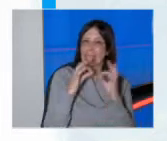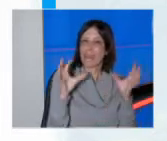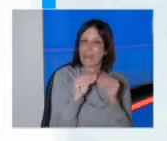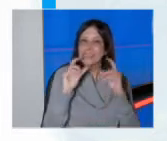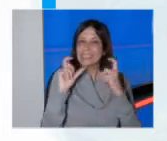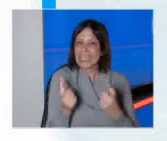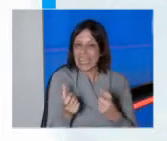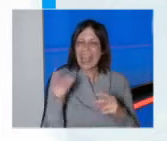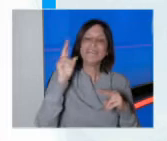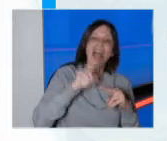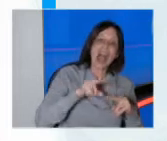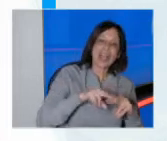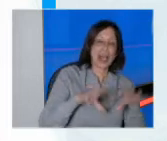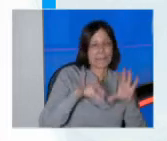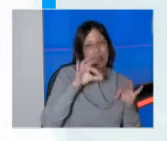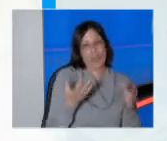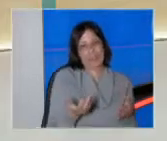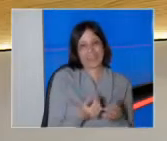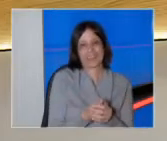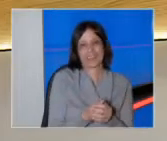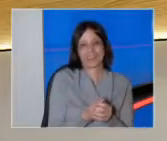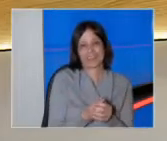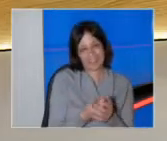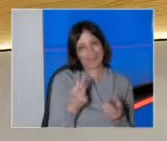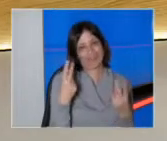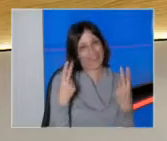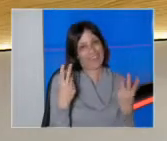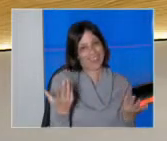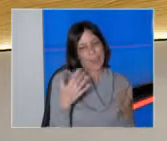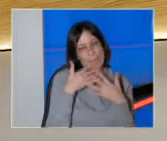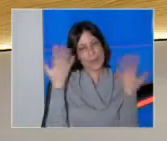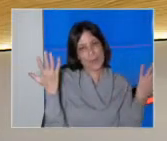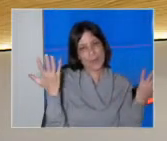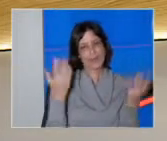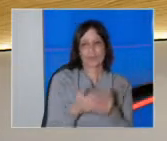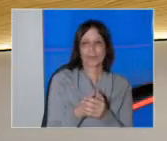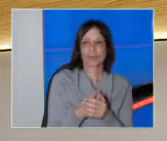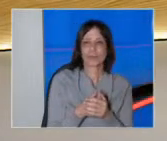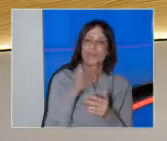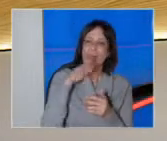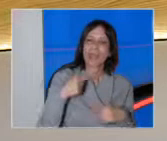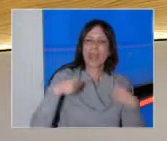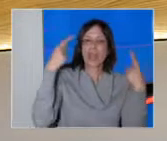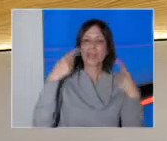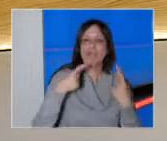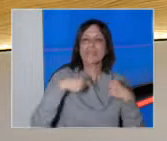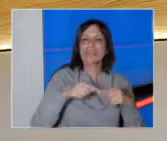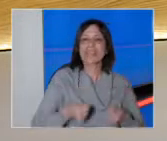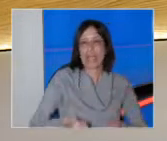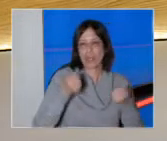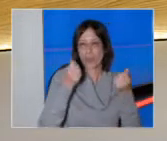מתחילים עם סגב, רק אז בחירות. שווה, ברור. גם זה היה היום בוועדת